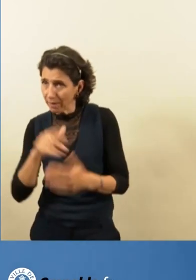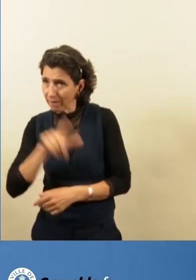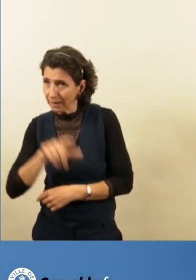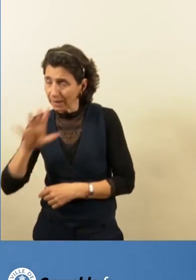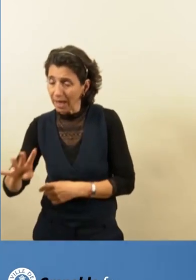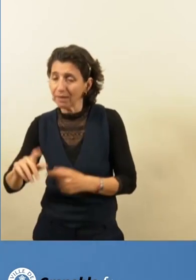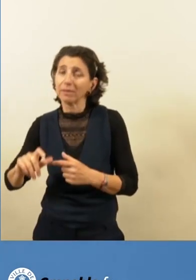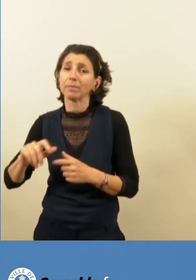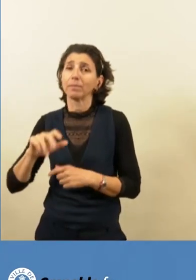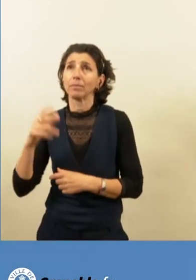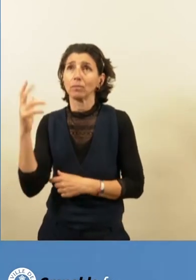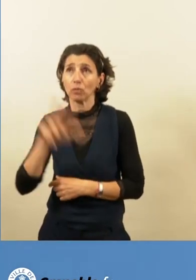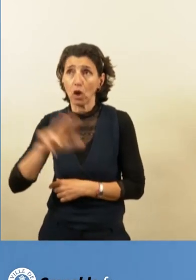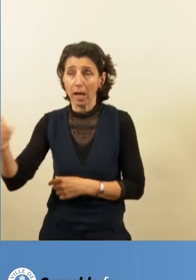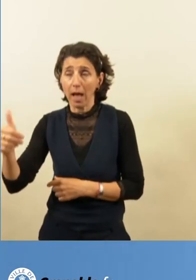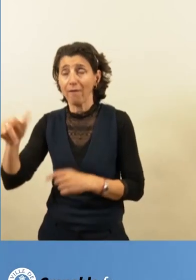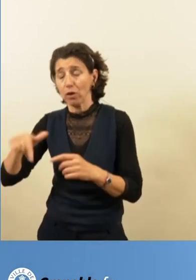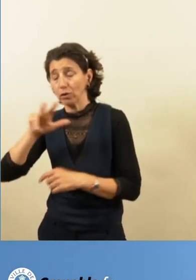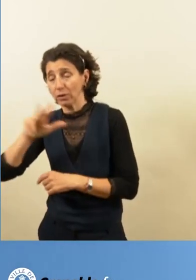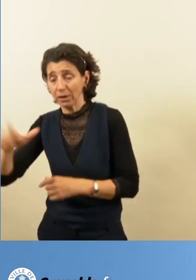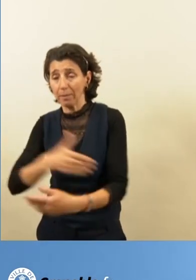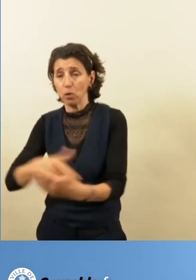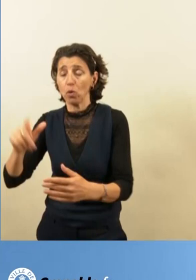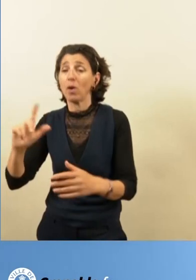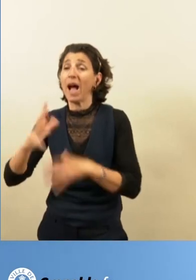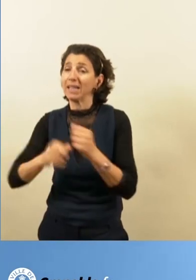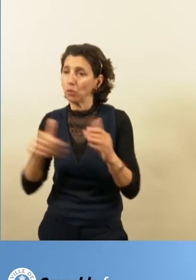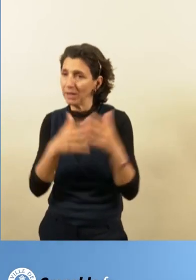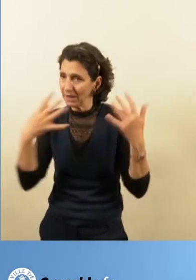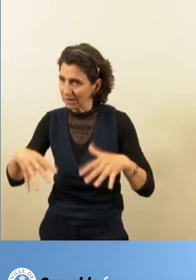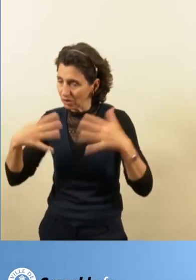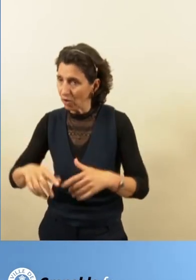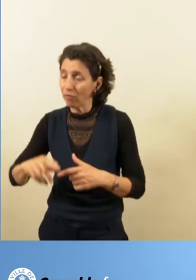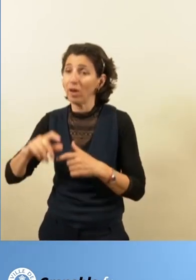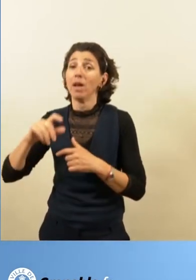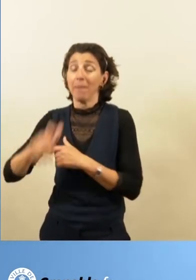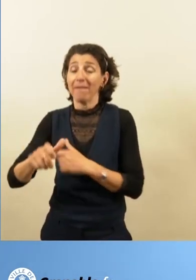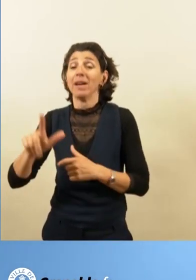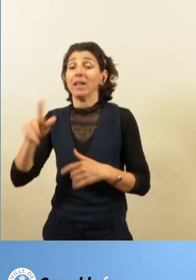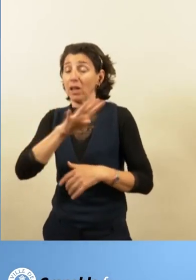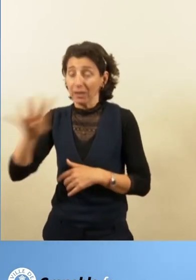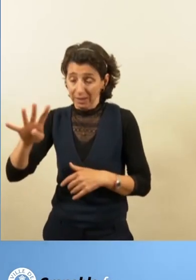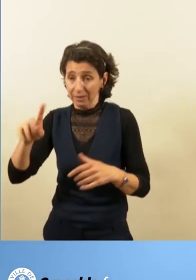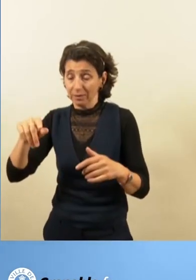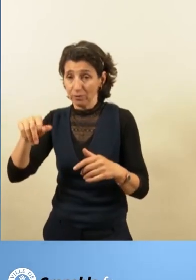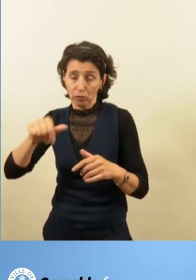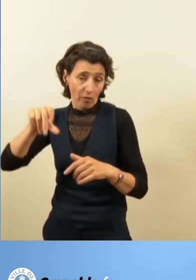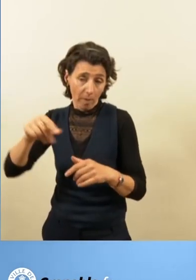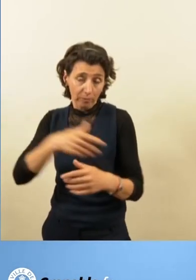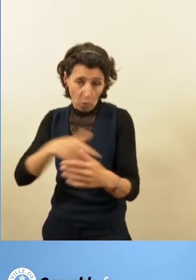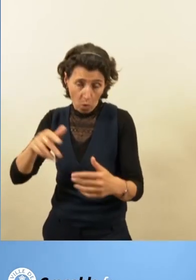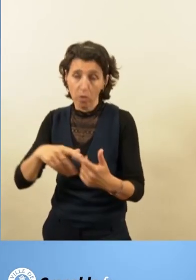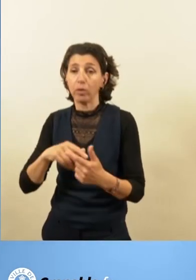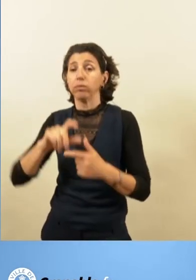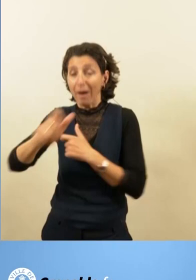31,35 millions en 2019 34,48 millions en 2020 38,83 en 2021